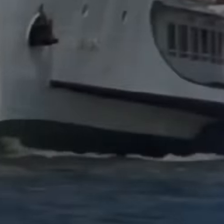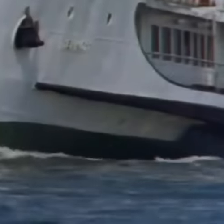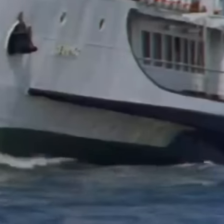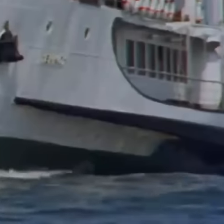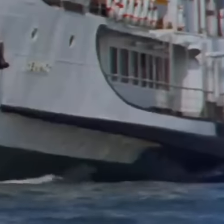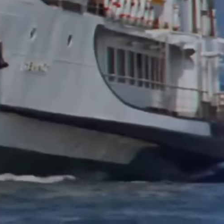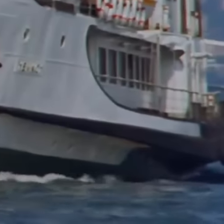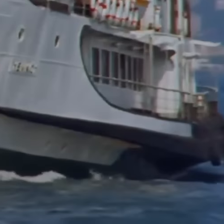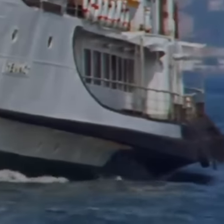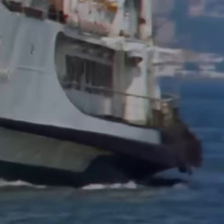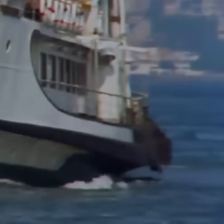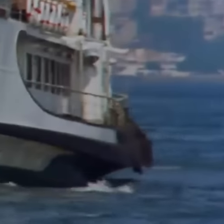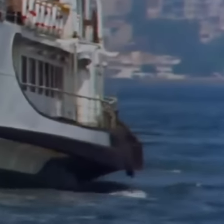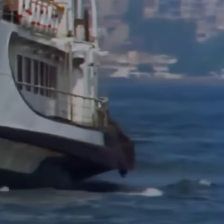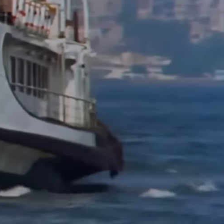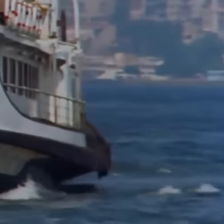Seferde bir yolcu vapuru.